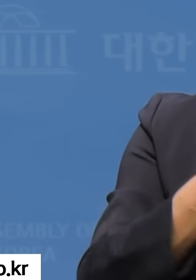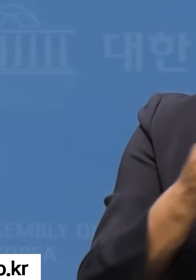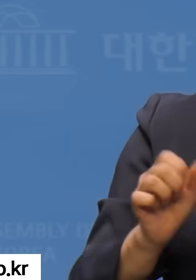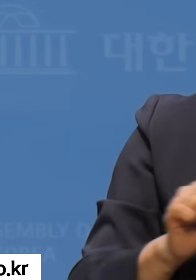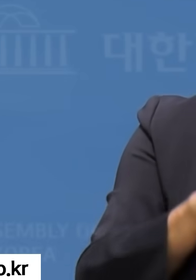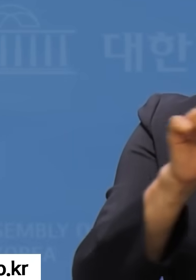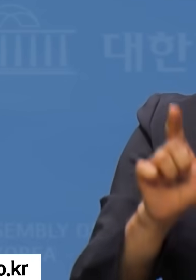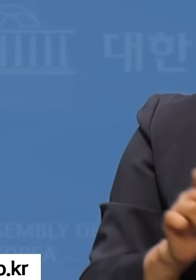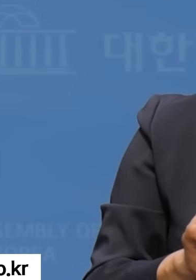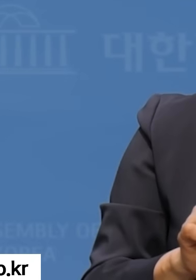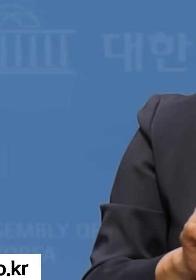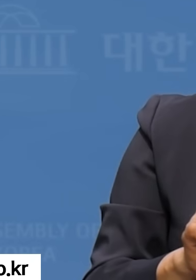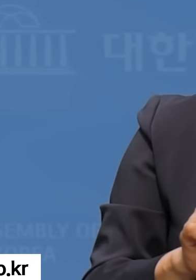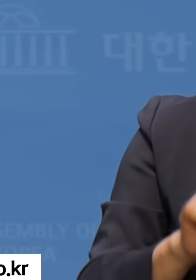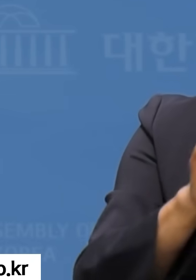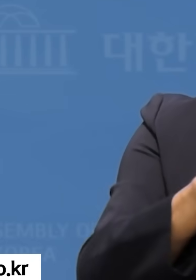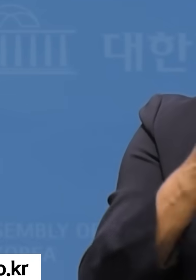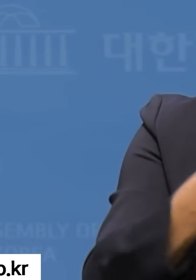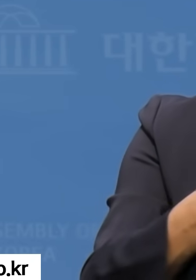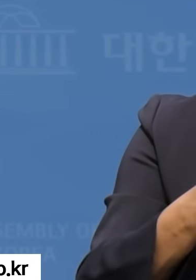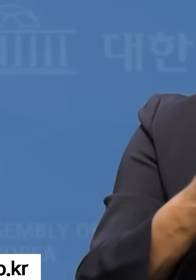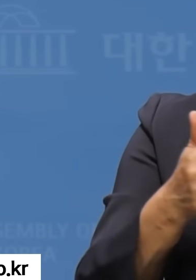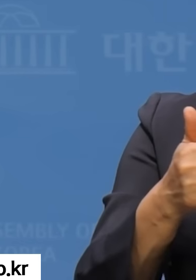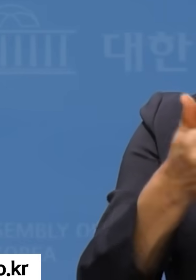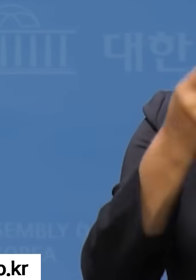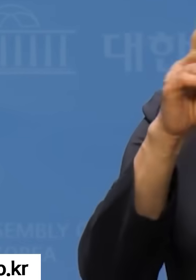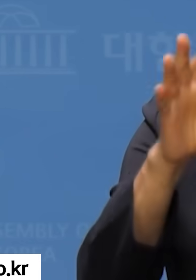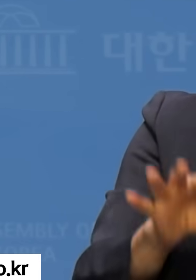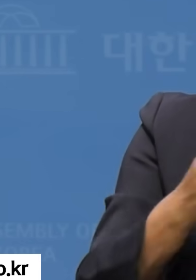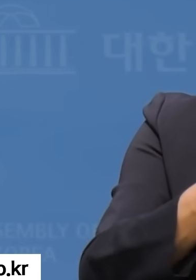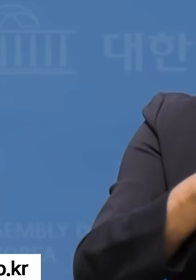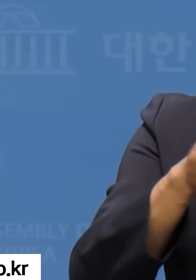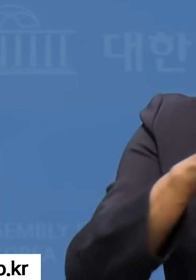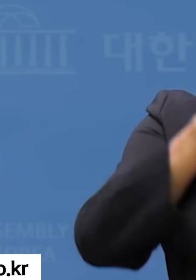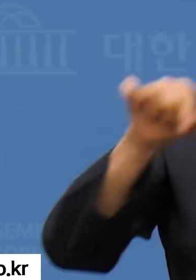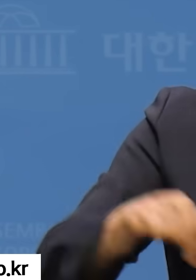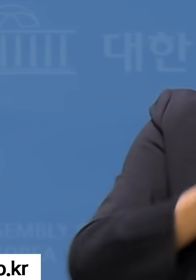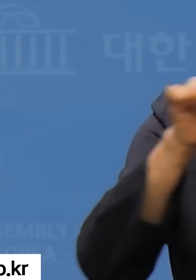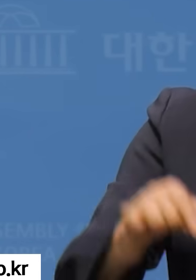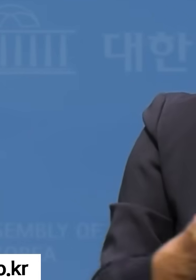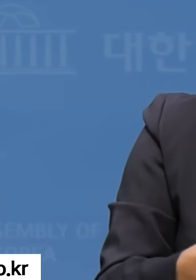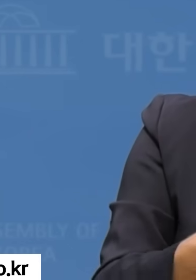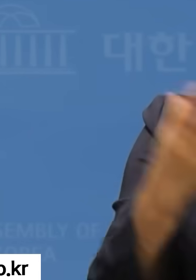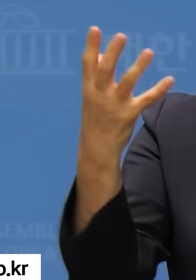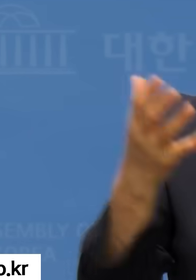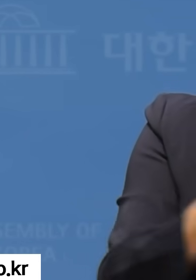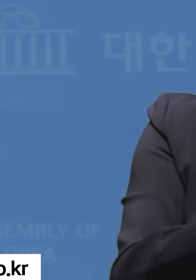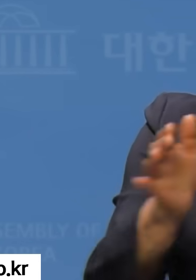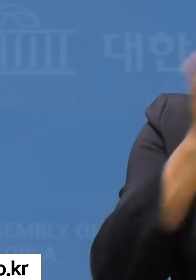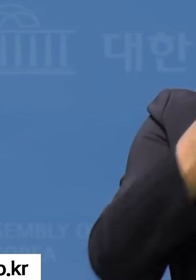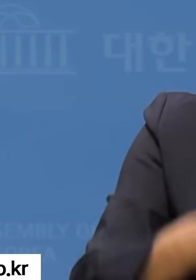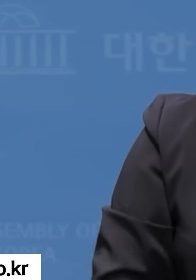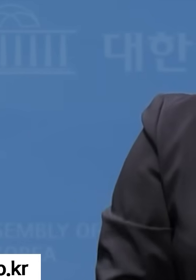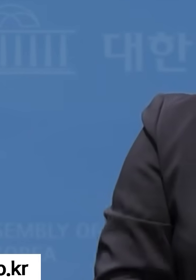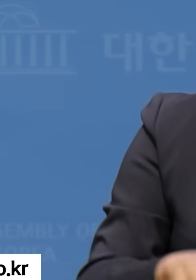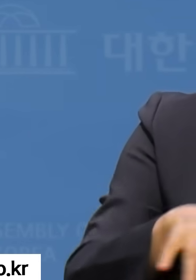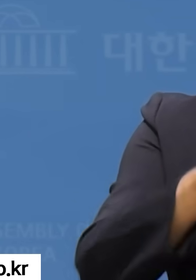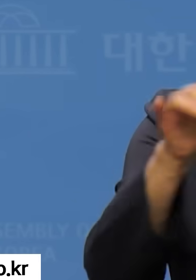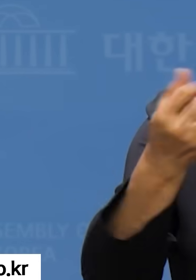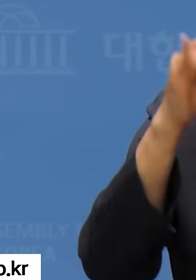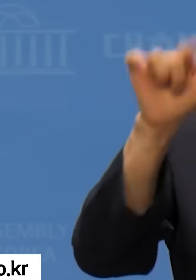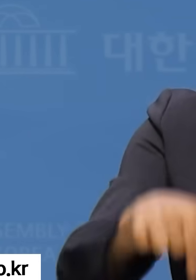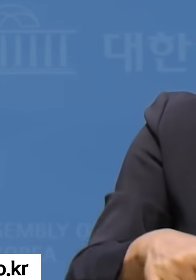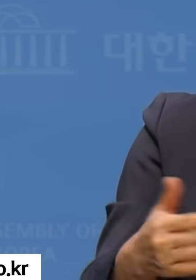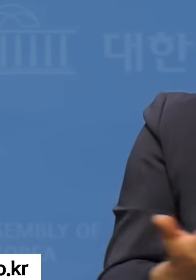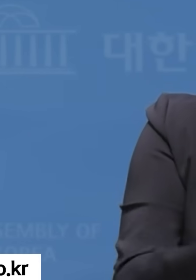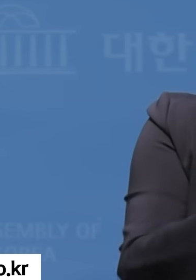4월에 해일 2형의 수중 폭파 시험을 진행한 바 있습니다. 수중 핵무기 개발